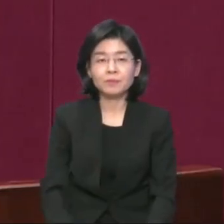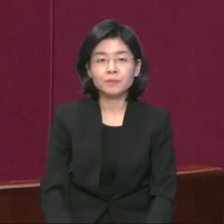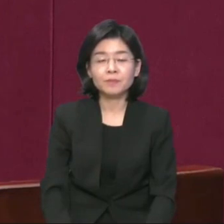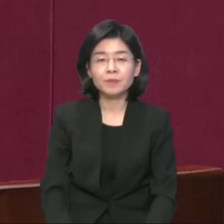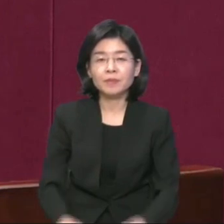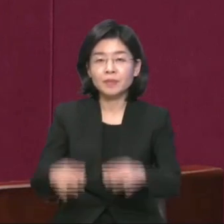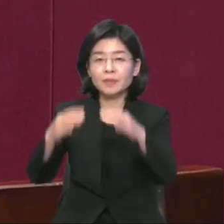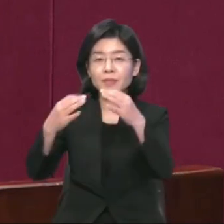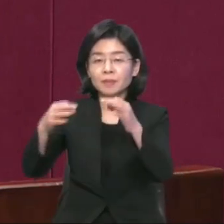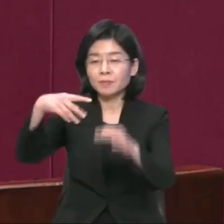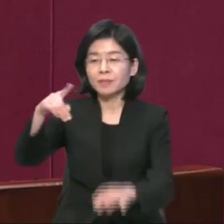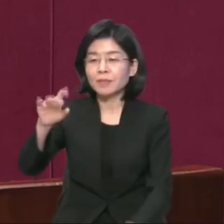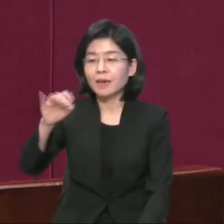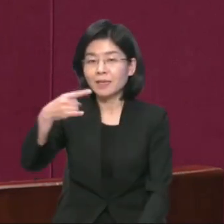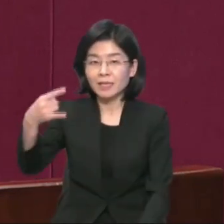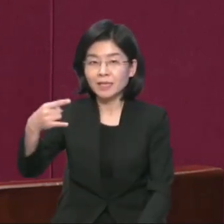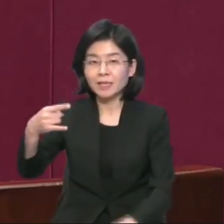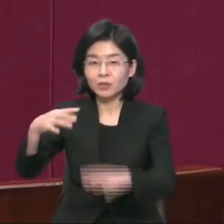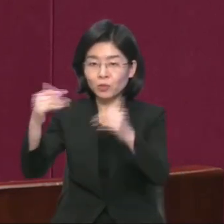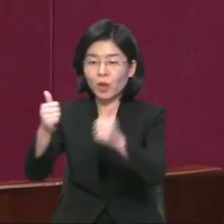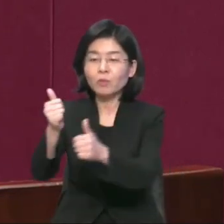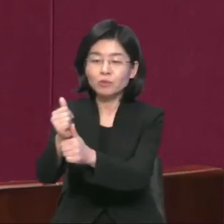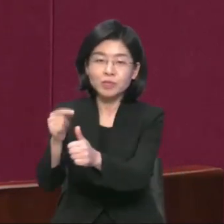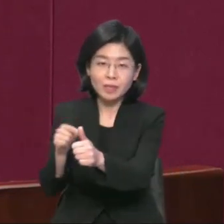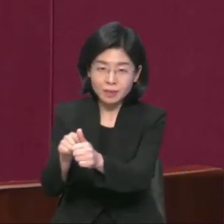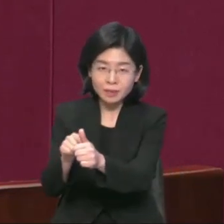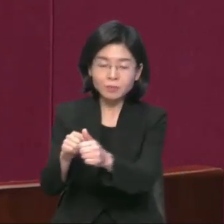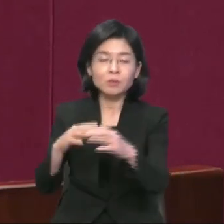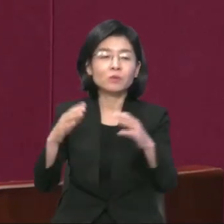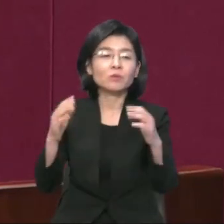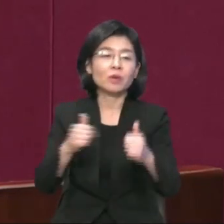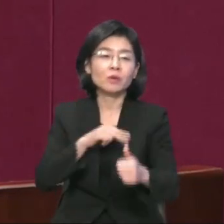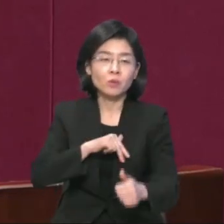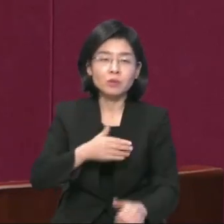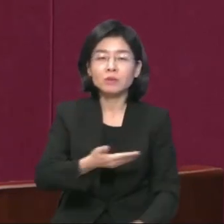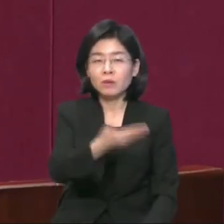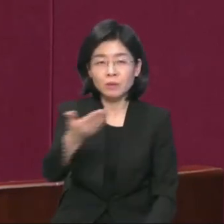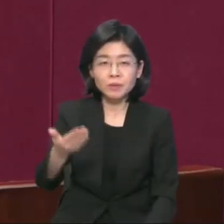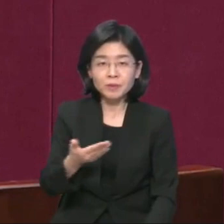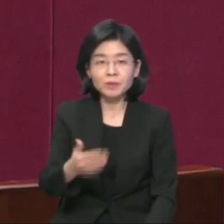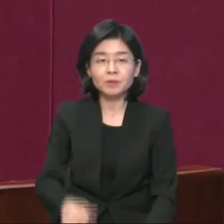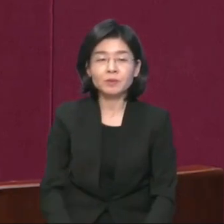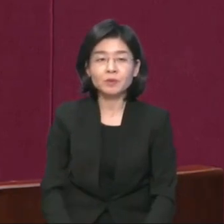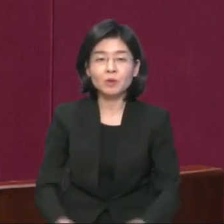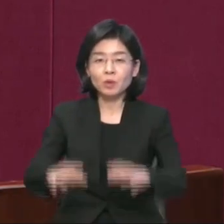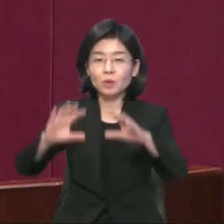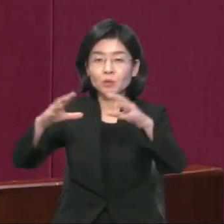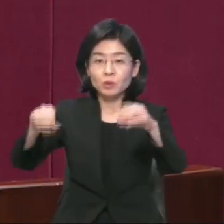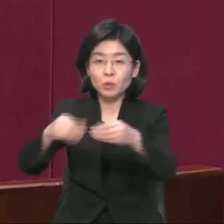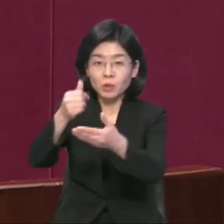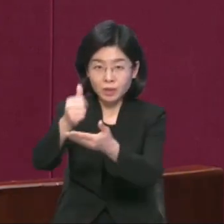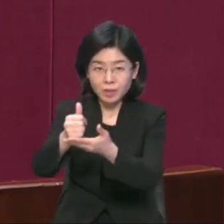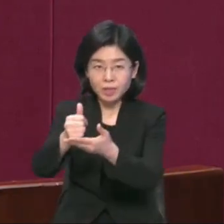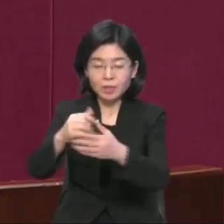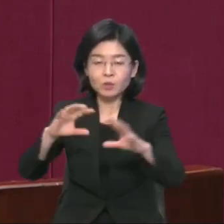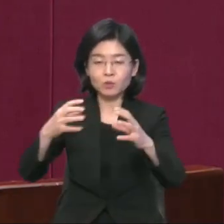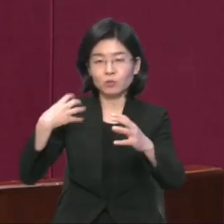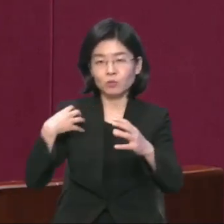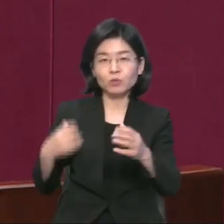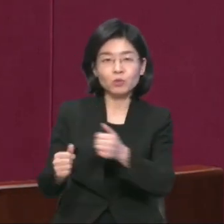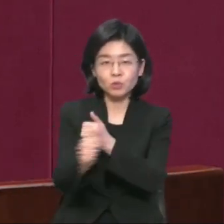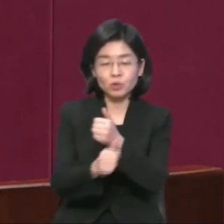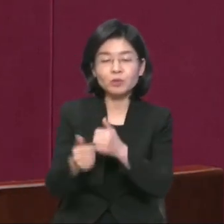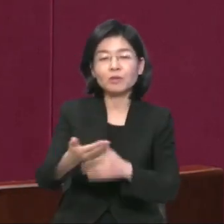김상희 부의장님과 선배 동료 의원 여러분, 정세균 국무총리를 비롯한 국무위원